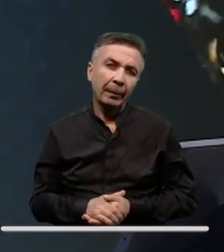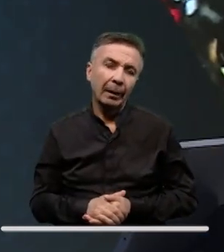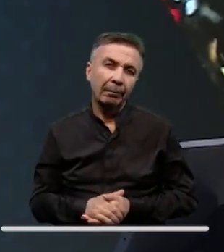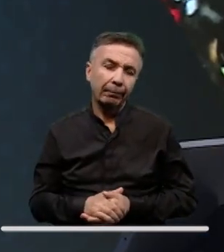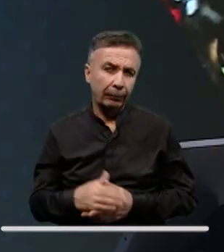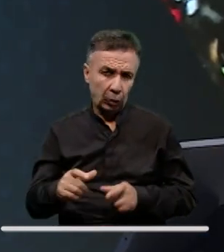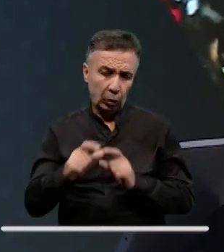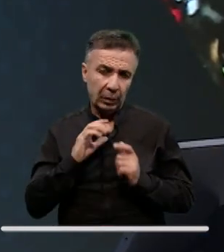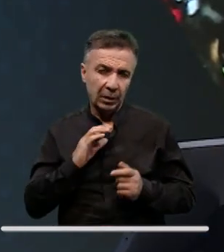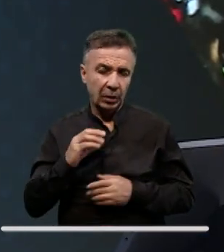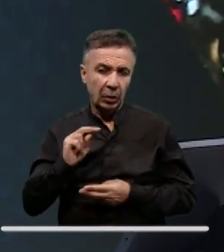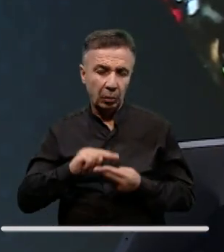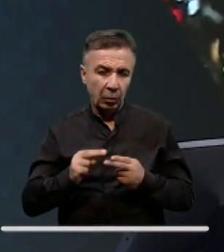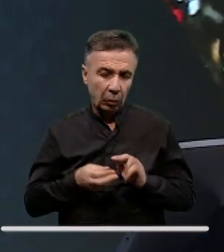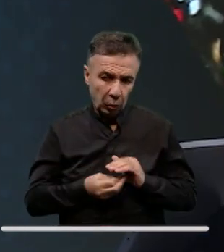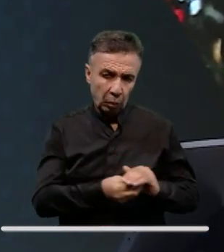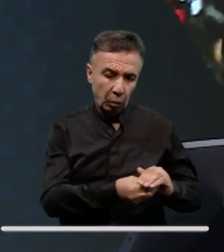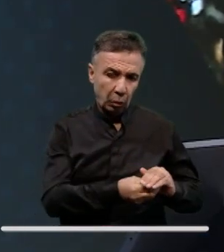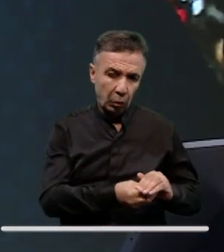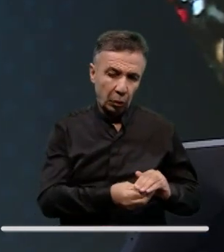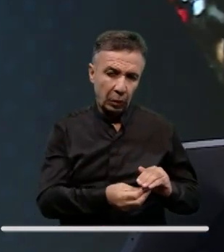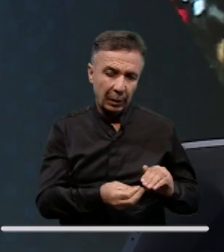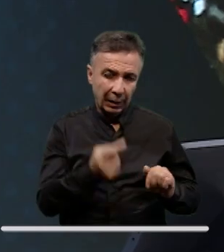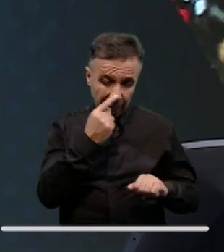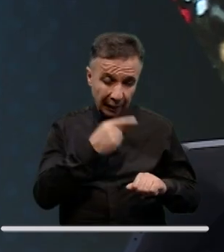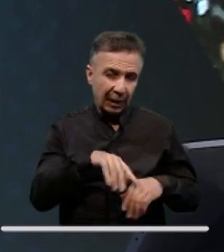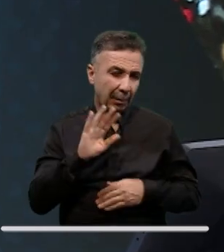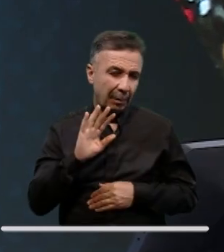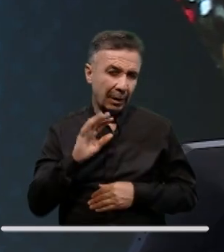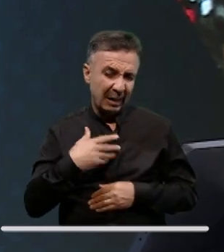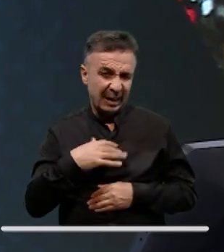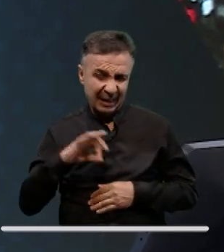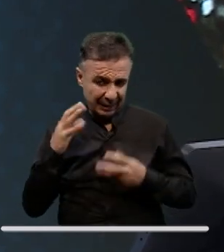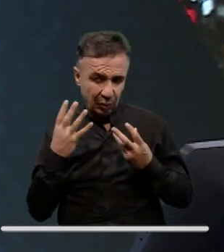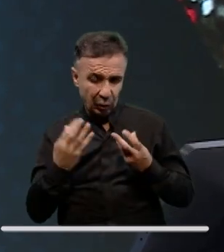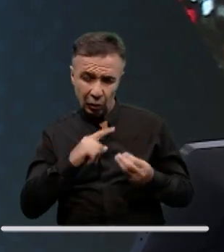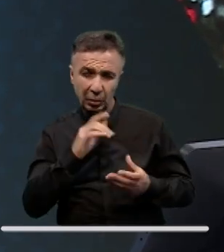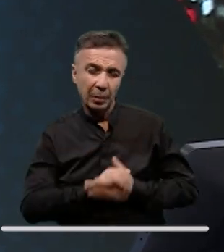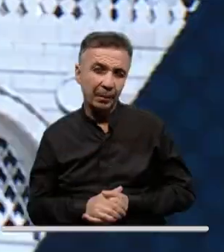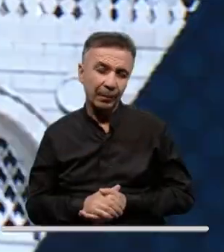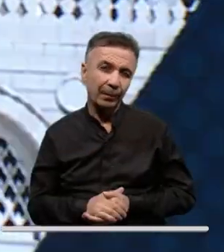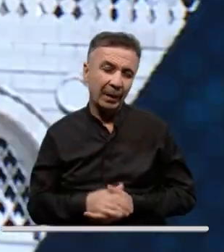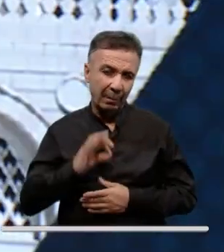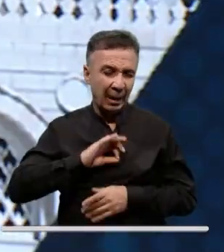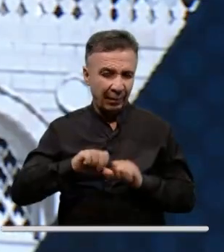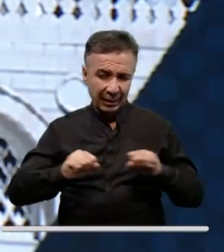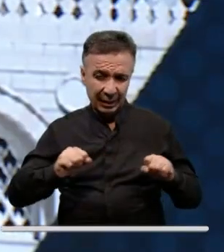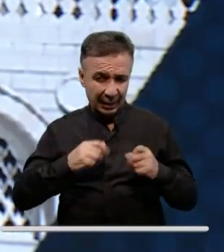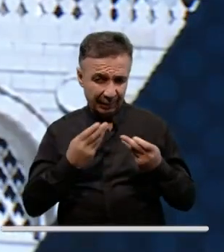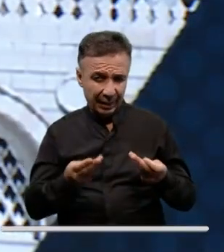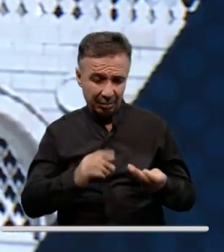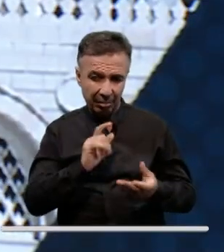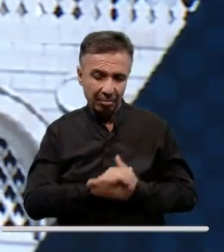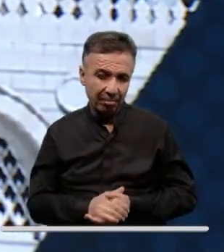ya büyüye inanmamak gibi bir durum bizi imani açıdan tehlikeye düşürür mü yani e matematiğe inanmıyorum demek gibi bir şey